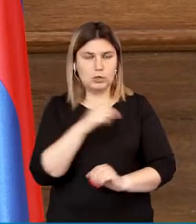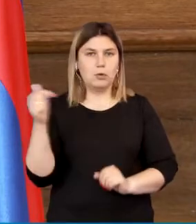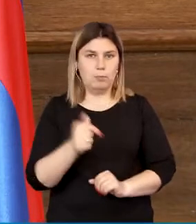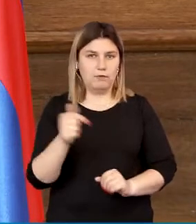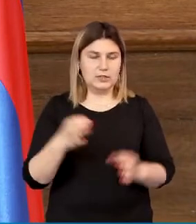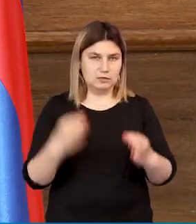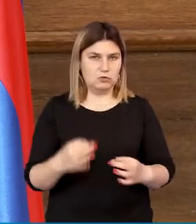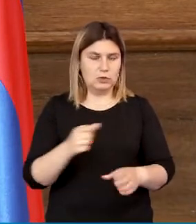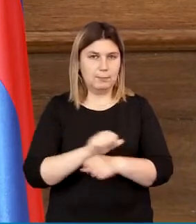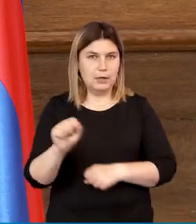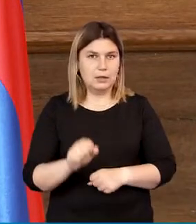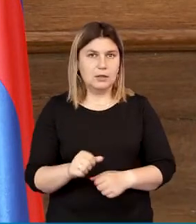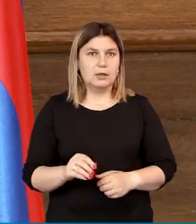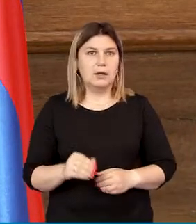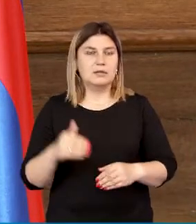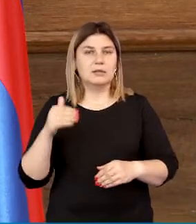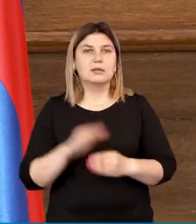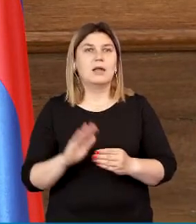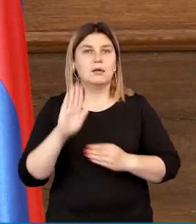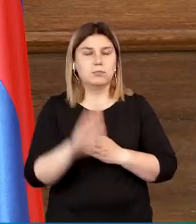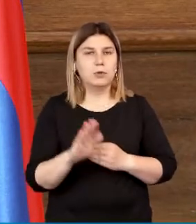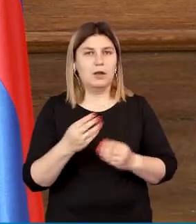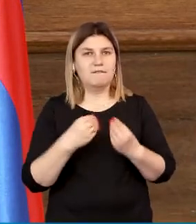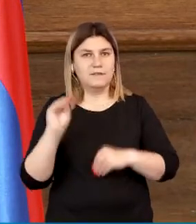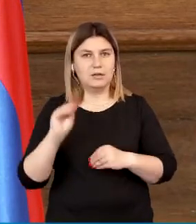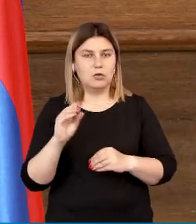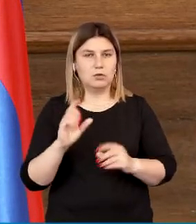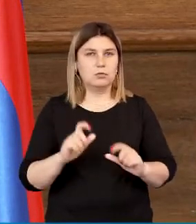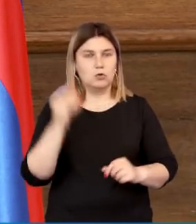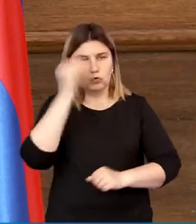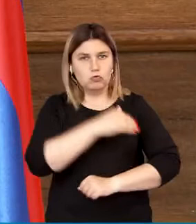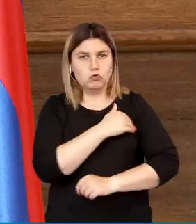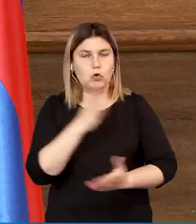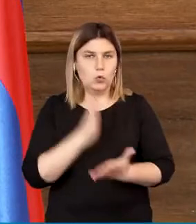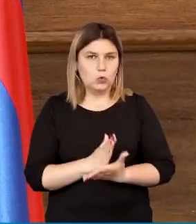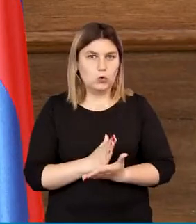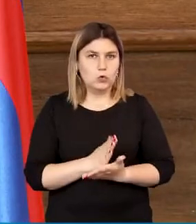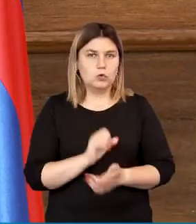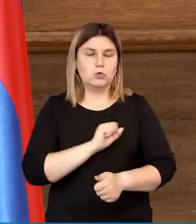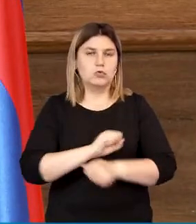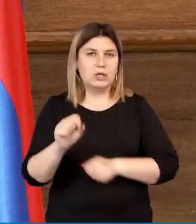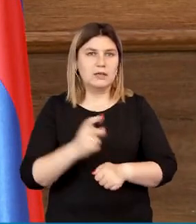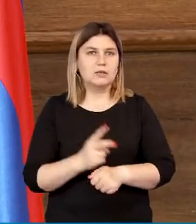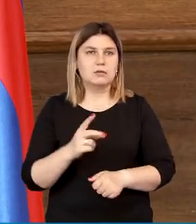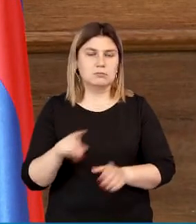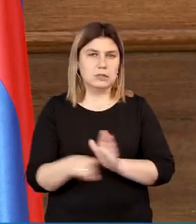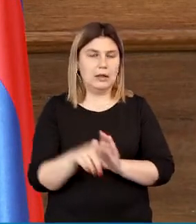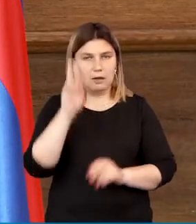pojawić. Najpóźniej wiemy, że w większości przypadków te informacje w większości szkół już są dostępne dla rodziców.